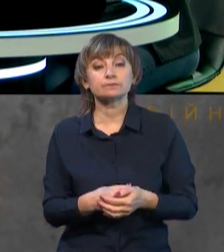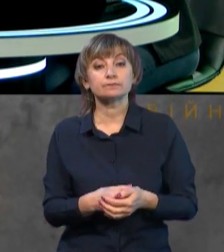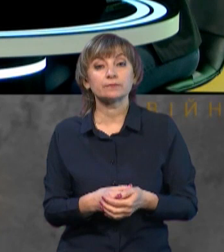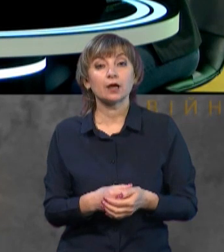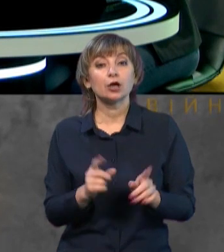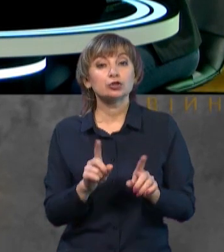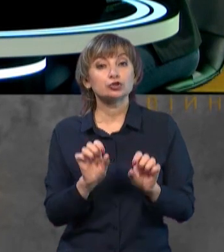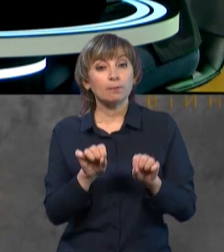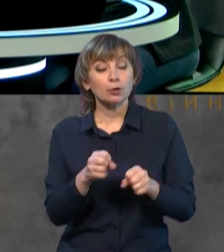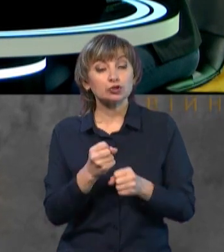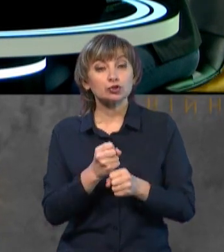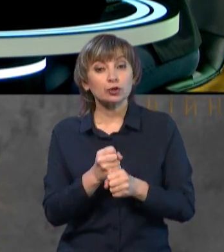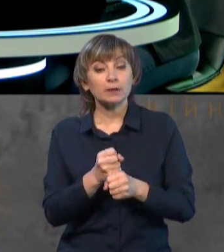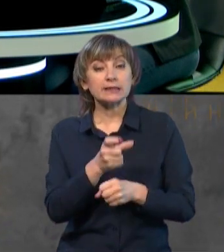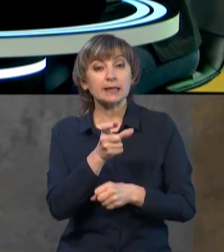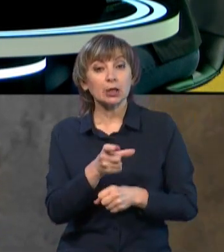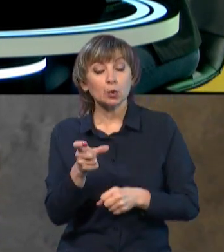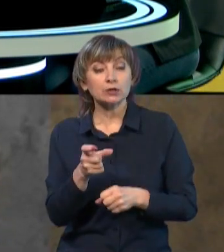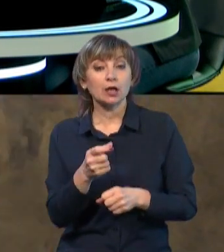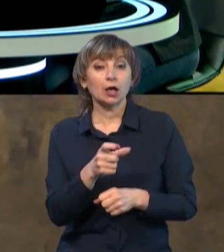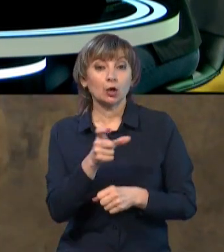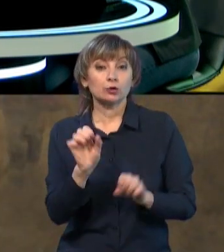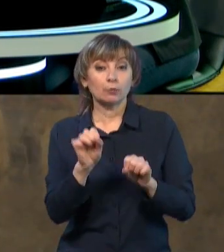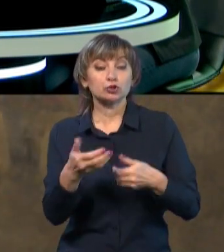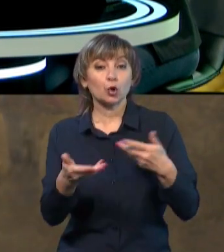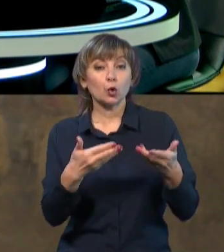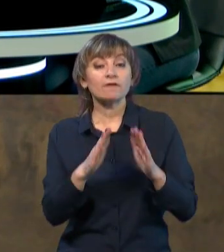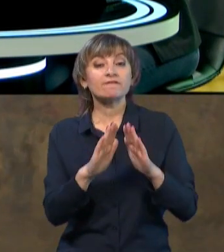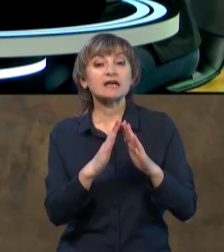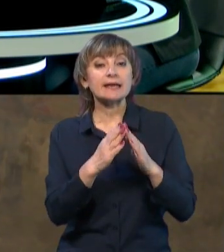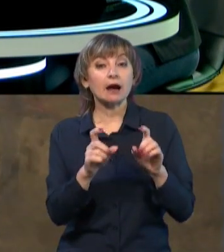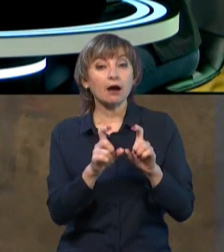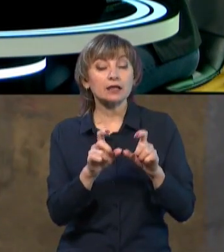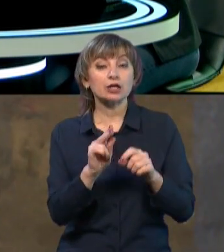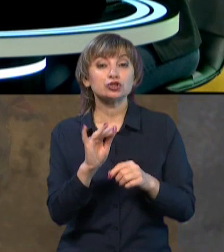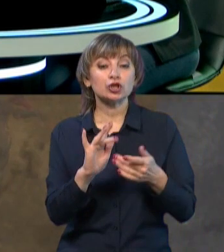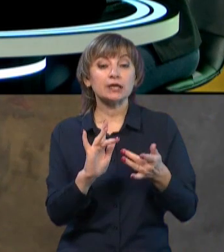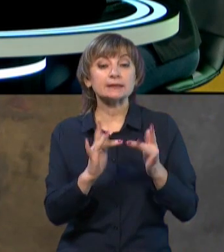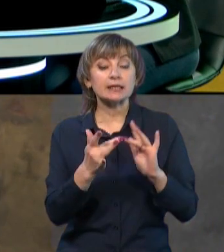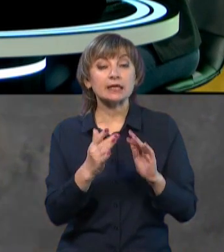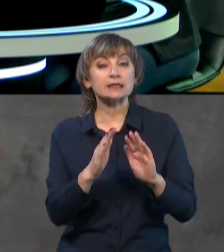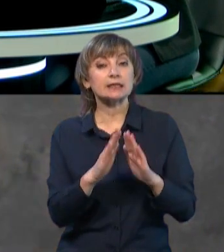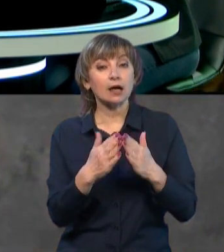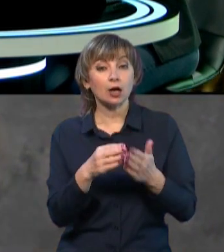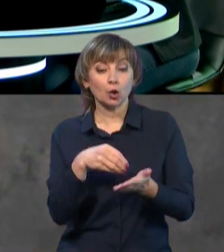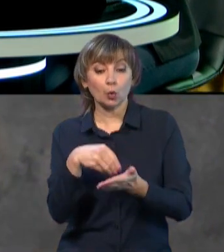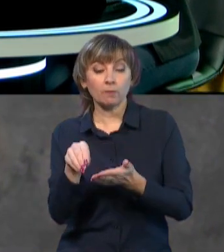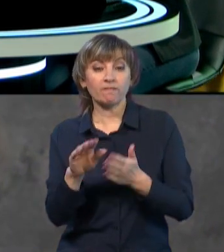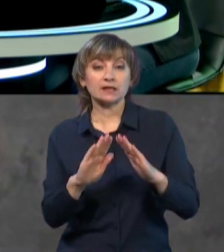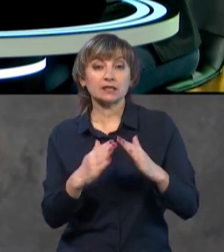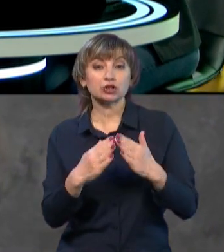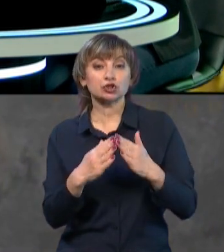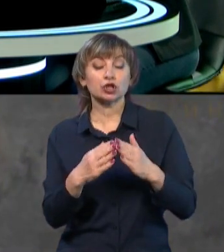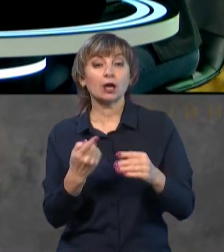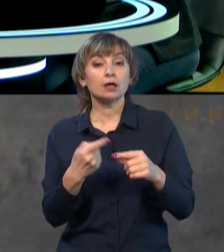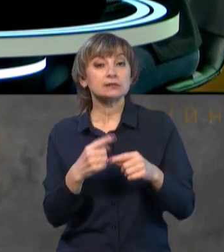Що можуть робити люди? Вони можуть ходити в книгарні чи в інтернет-книгарні і купувати книжки.